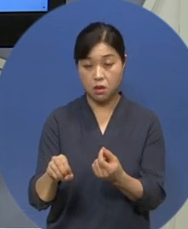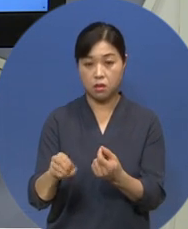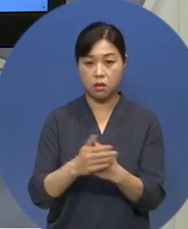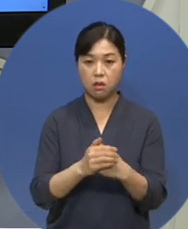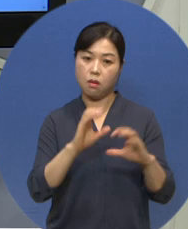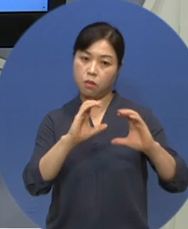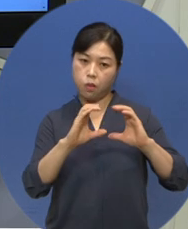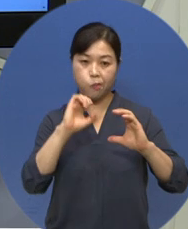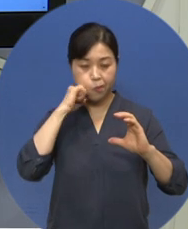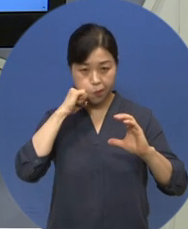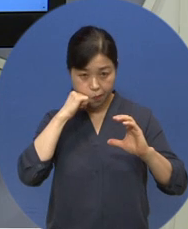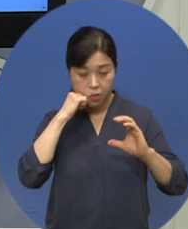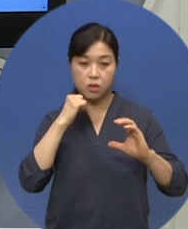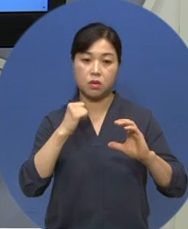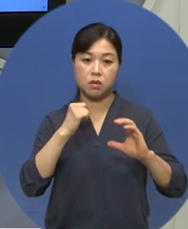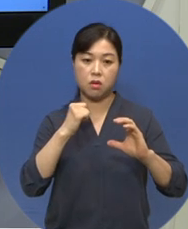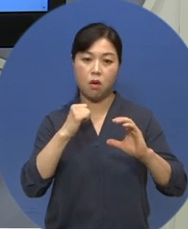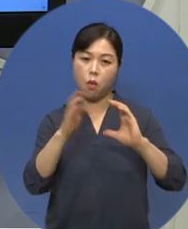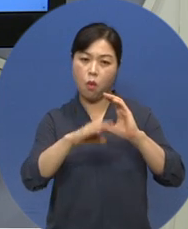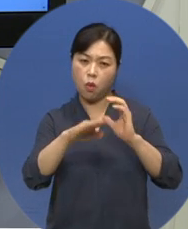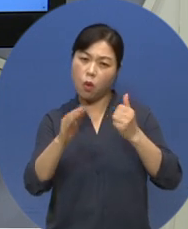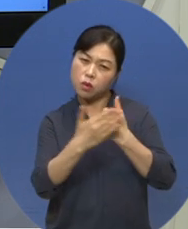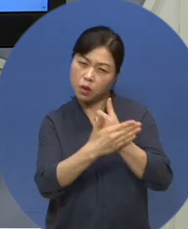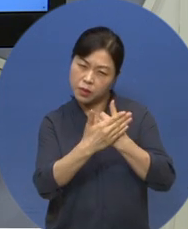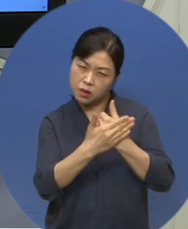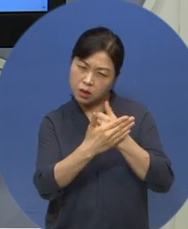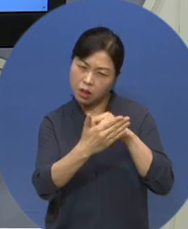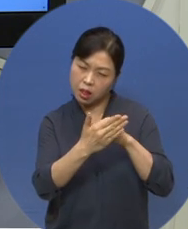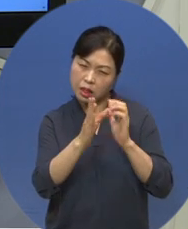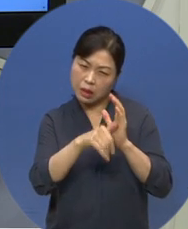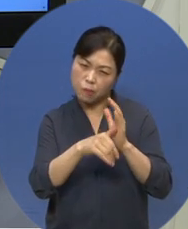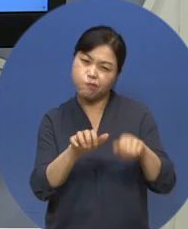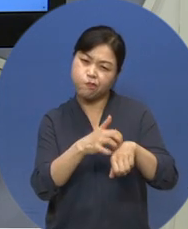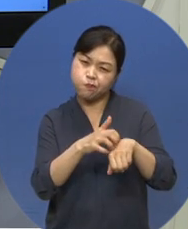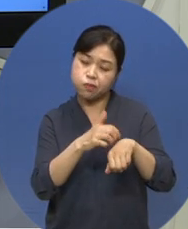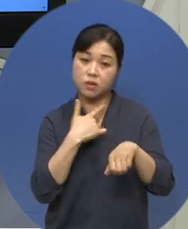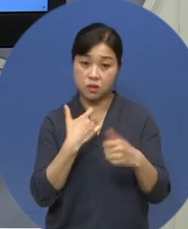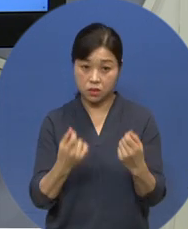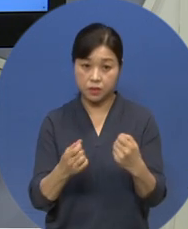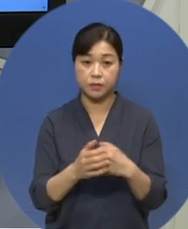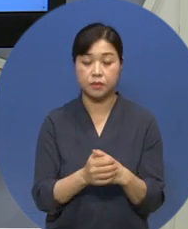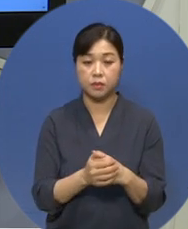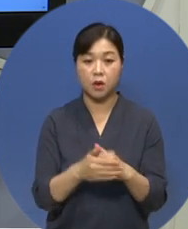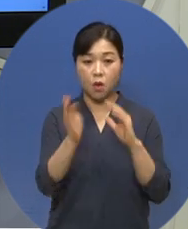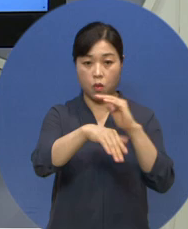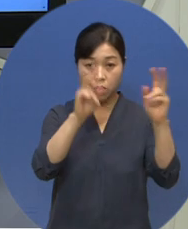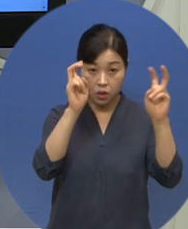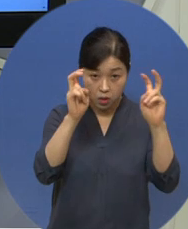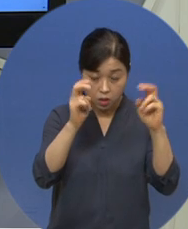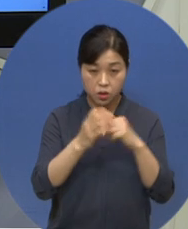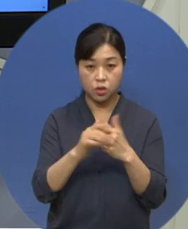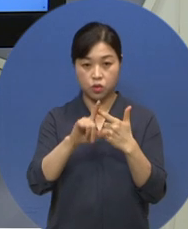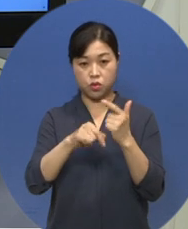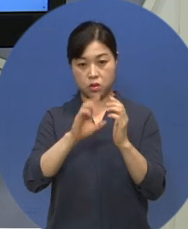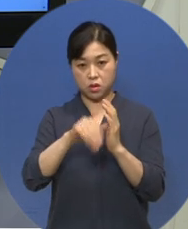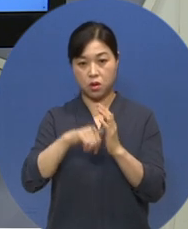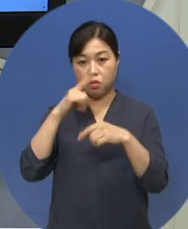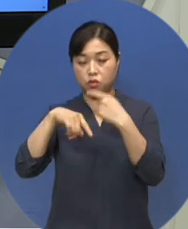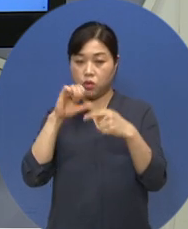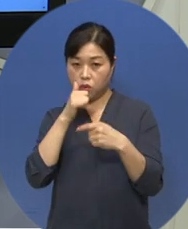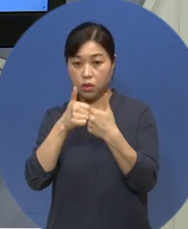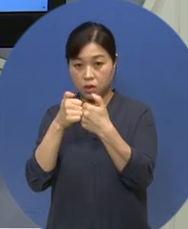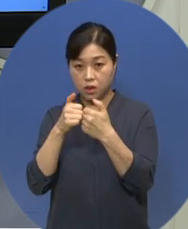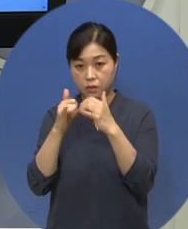공공서비스 이용해 많은 제약이 있었는데요 이에 공단은 지난 6월 수화통역 상담사를 채용해